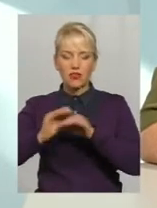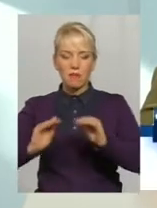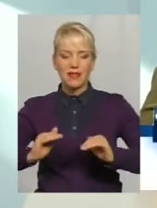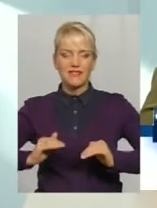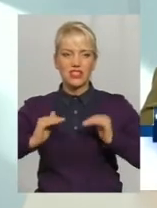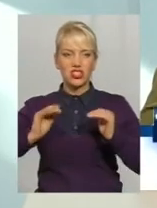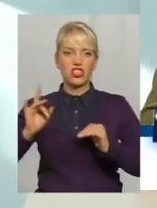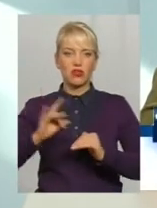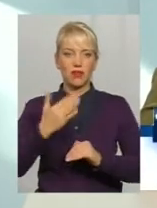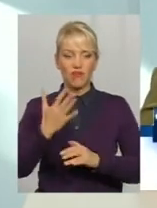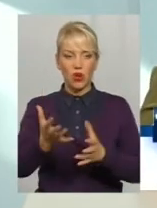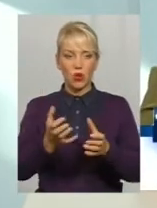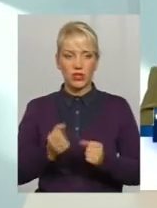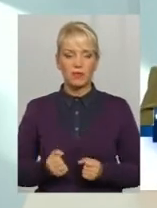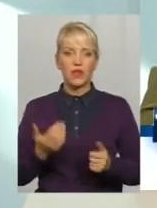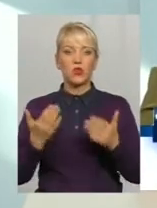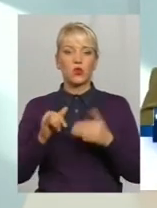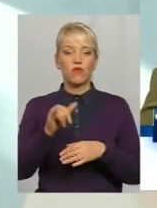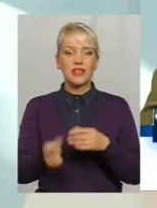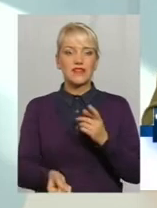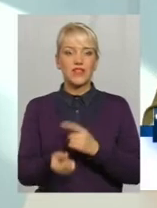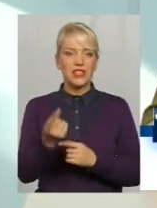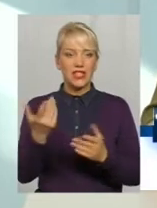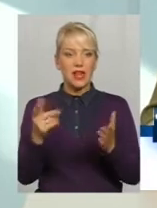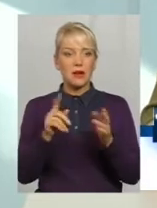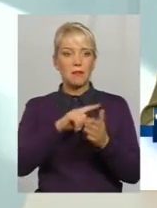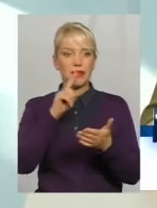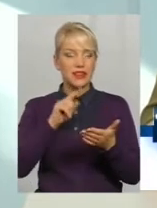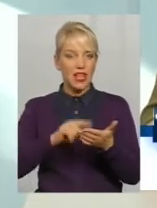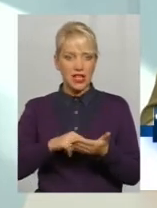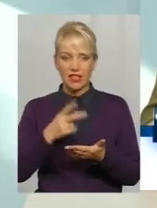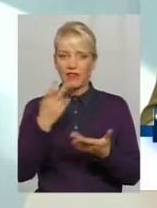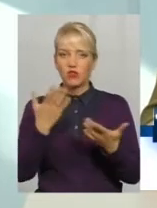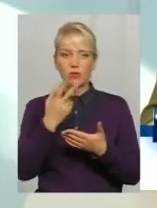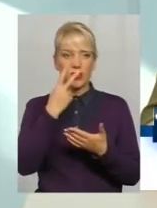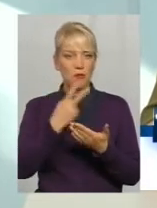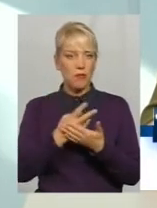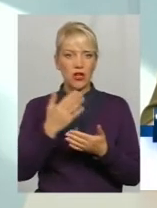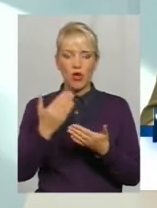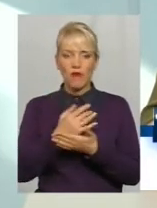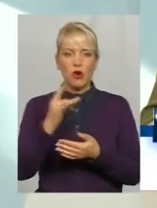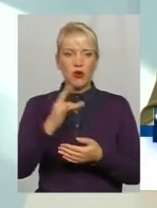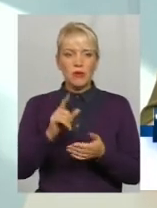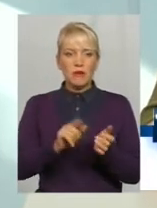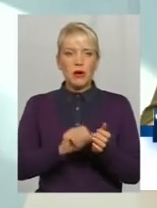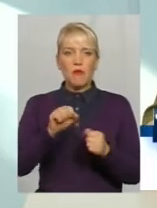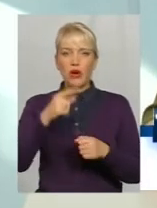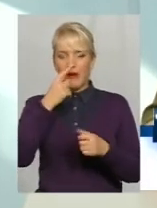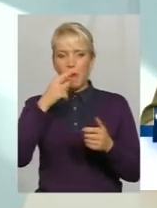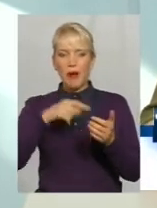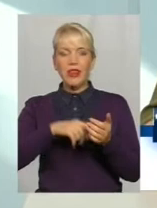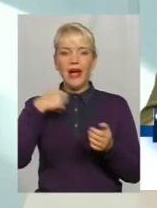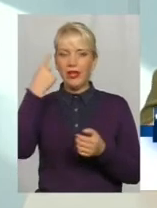ви отримаєте. А якщо у вас виникає питання, в чомусь ви не побачили нового розміру пенсії, можливо, ви попали на